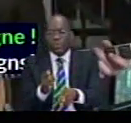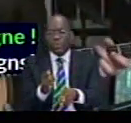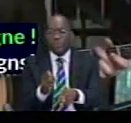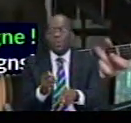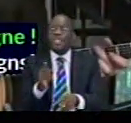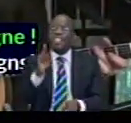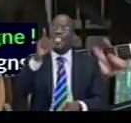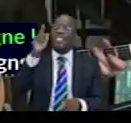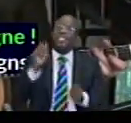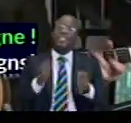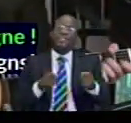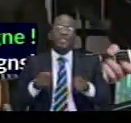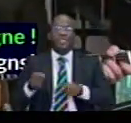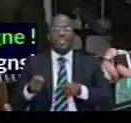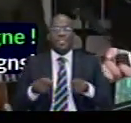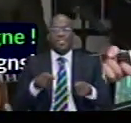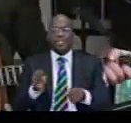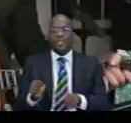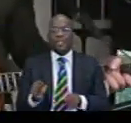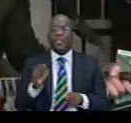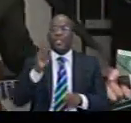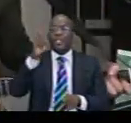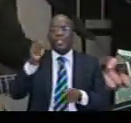il règne. Il règne.